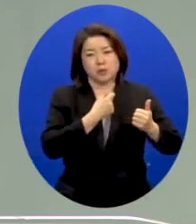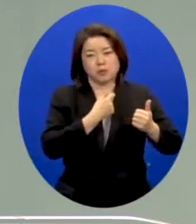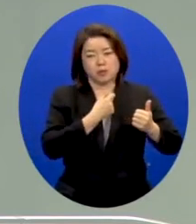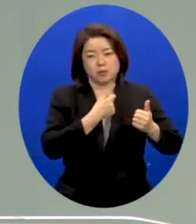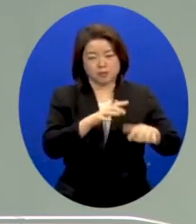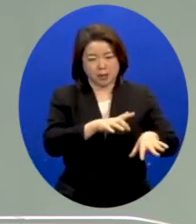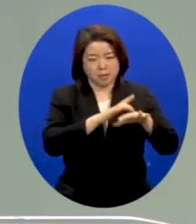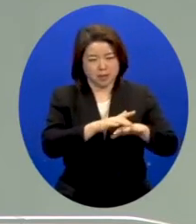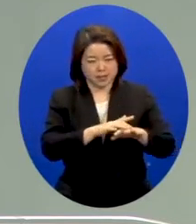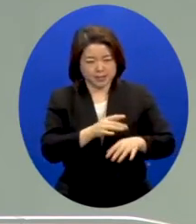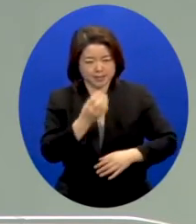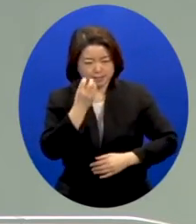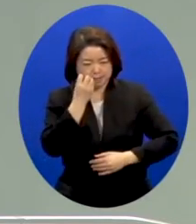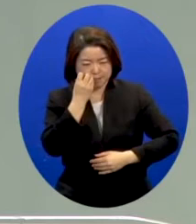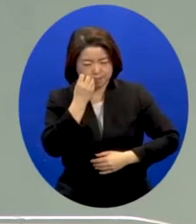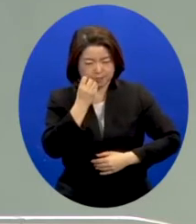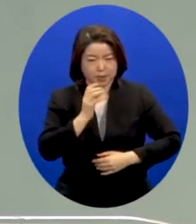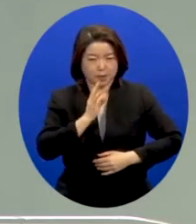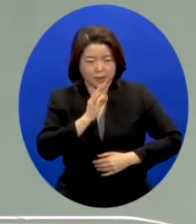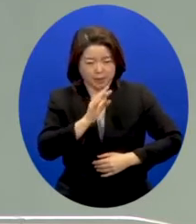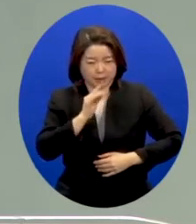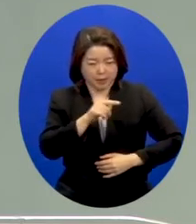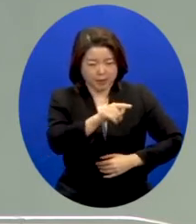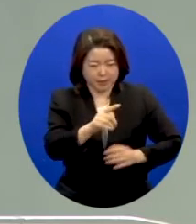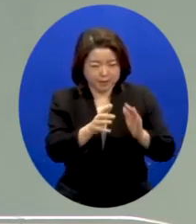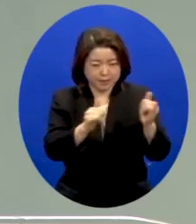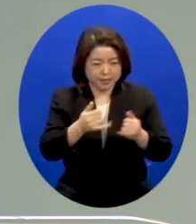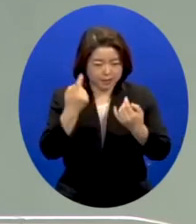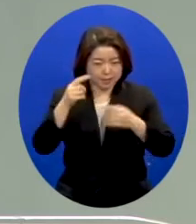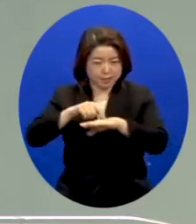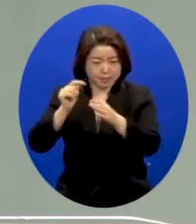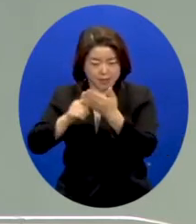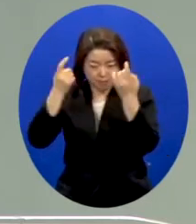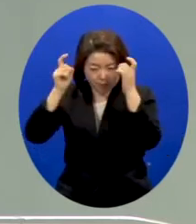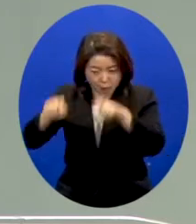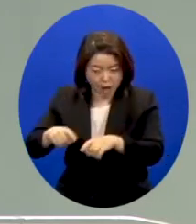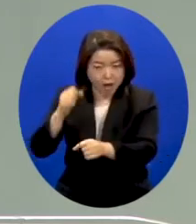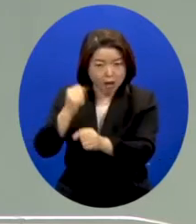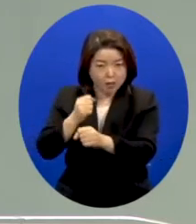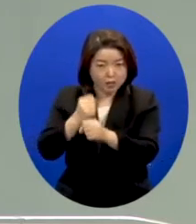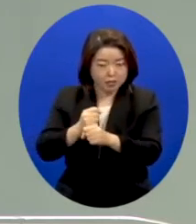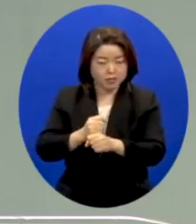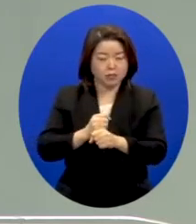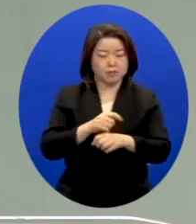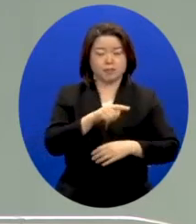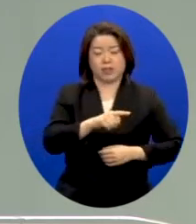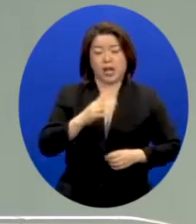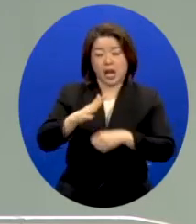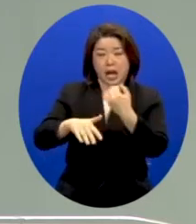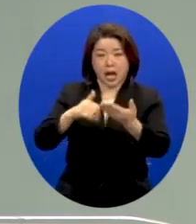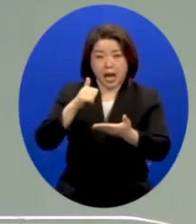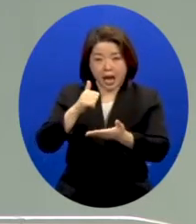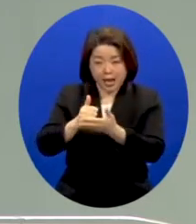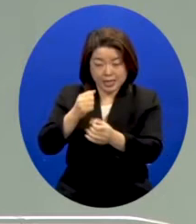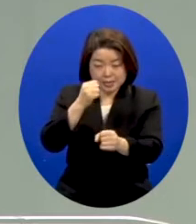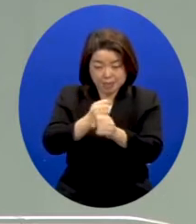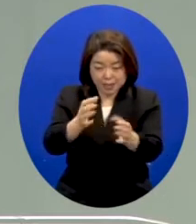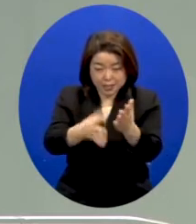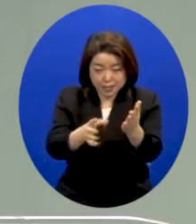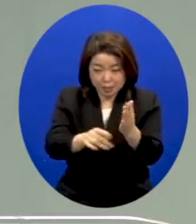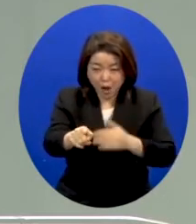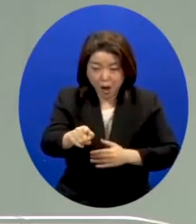마귀가 교묘하게 사람들의 마음에 어리석게 하여서 하나님이 만드신 피조물을 하나님처럼